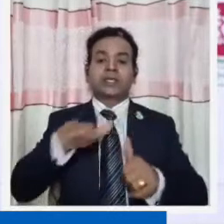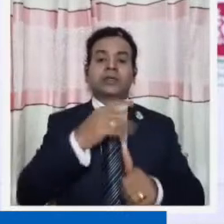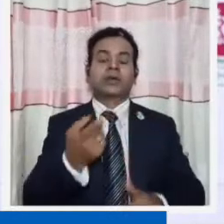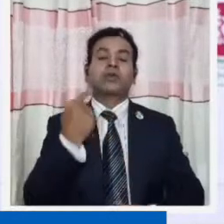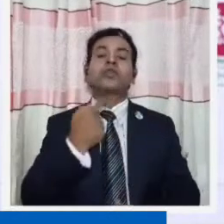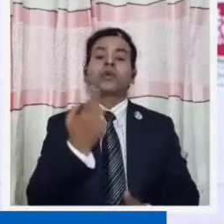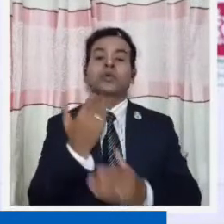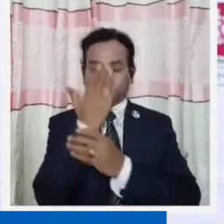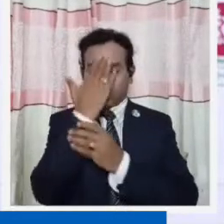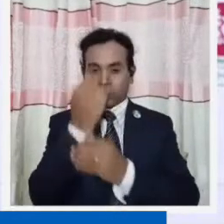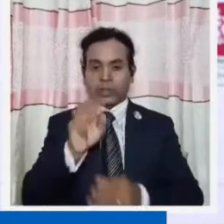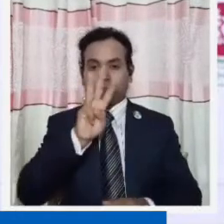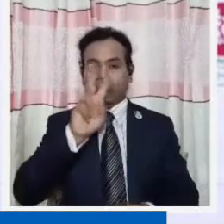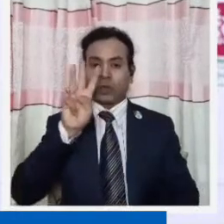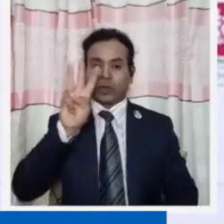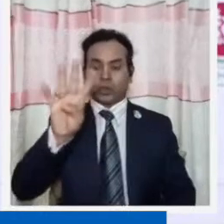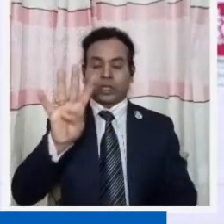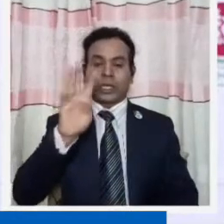7,58,543 জন।